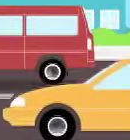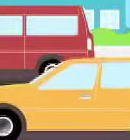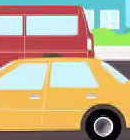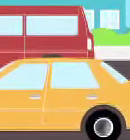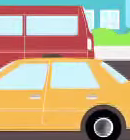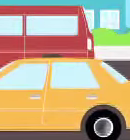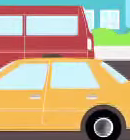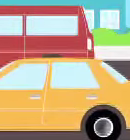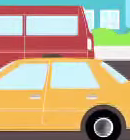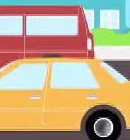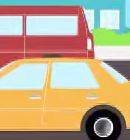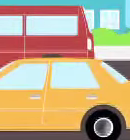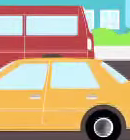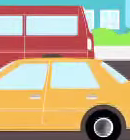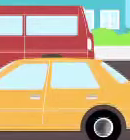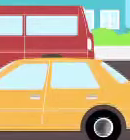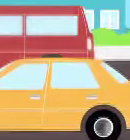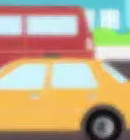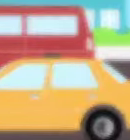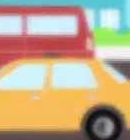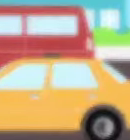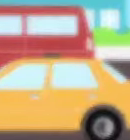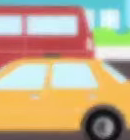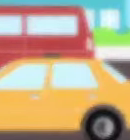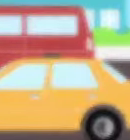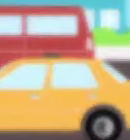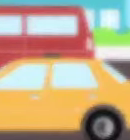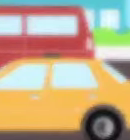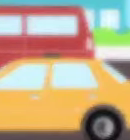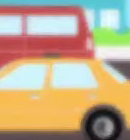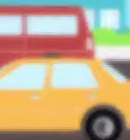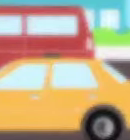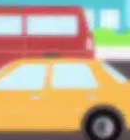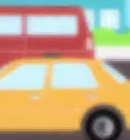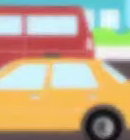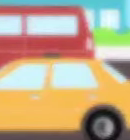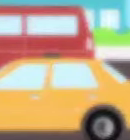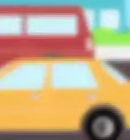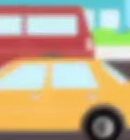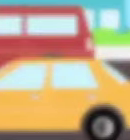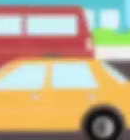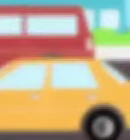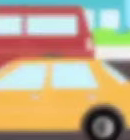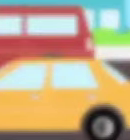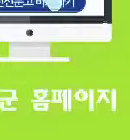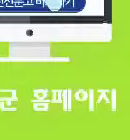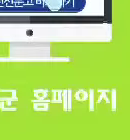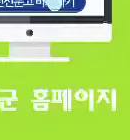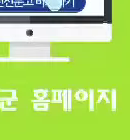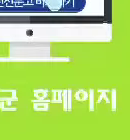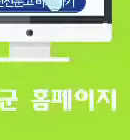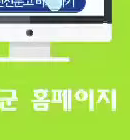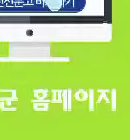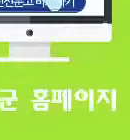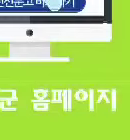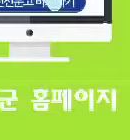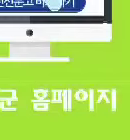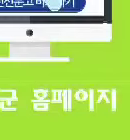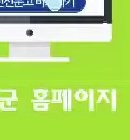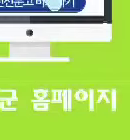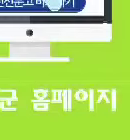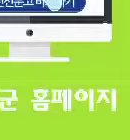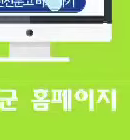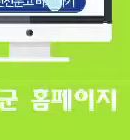도로가 파손되거나 도로 구조에 문제점이 있을 경우에도 사진이나 동영상을 찍어서